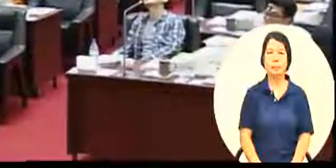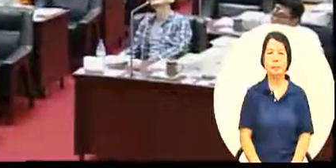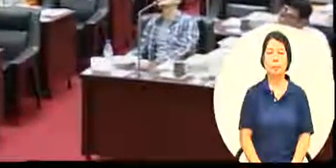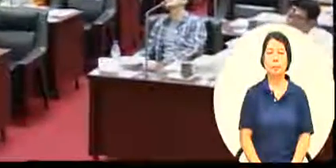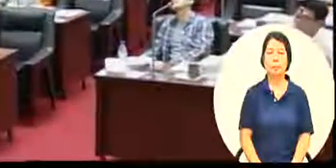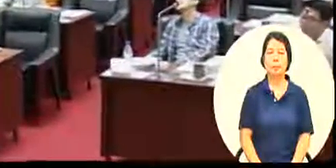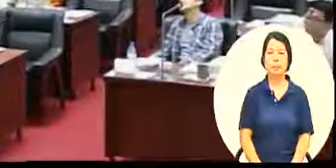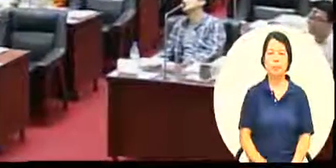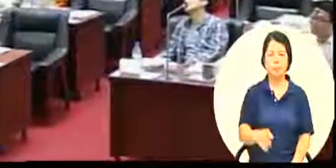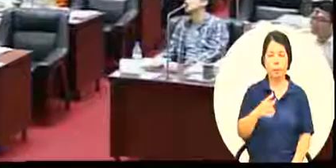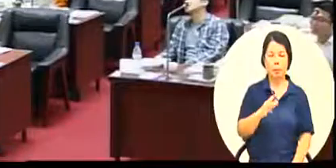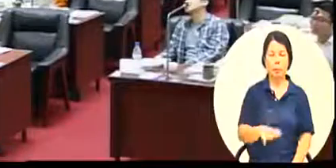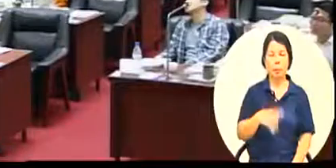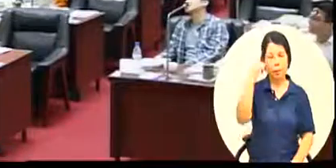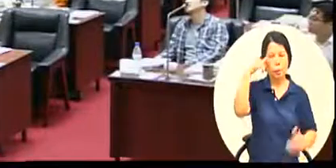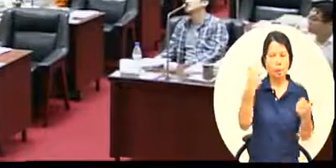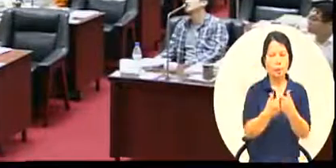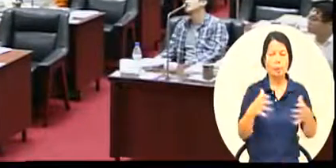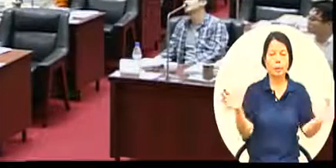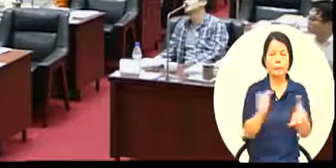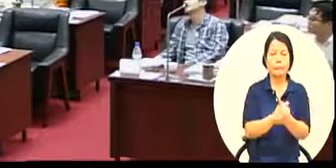同意的议员有32位，